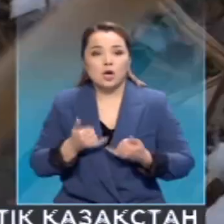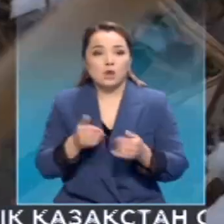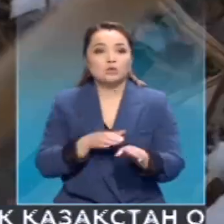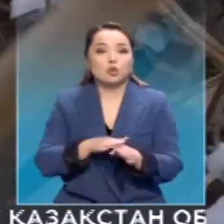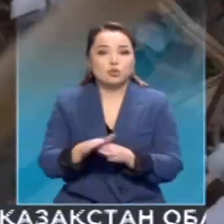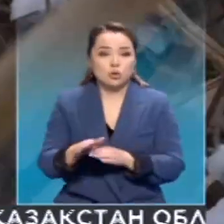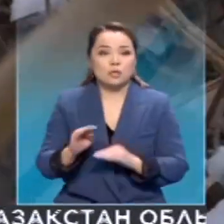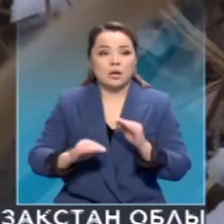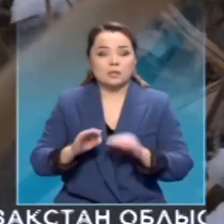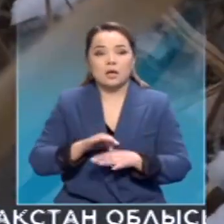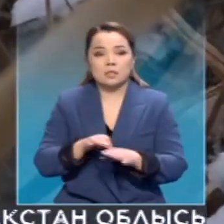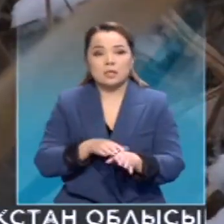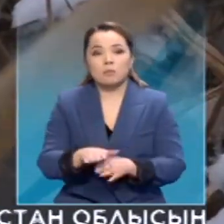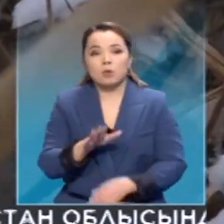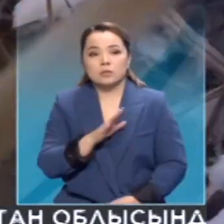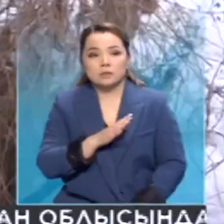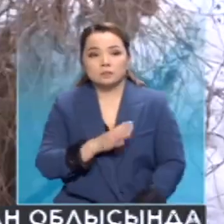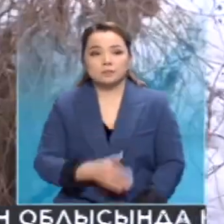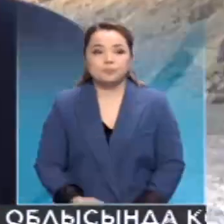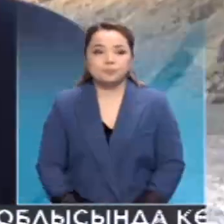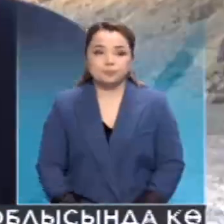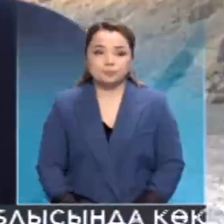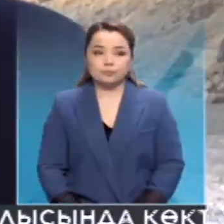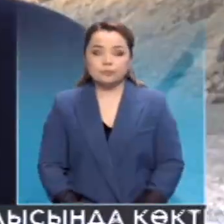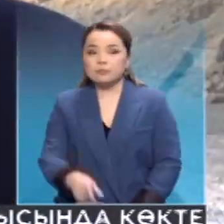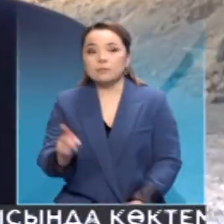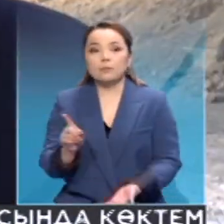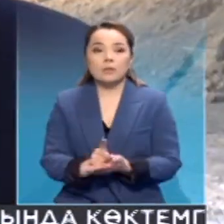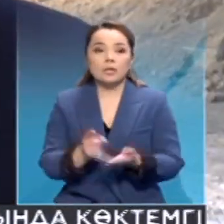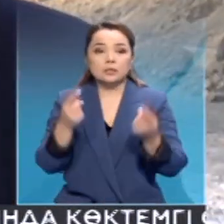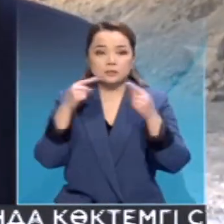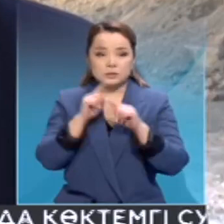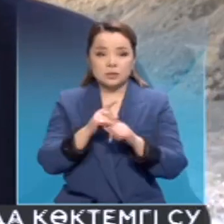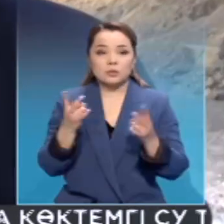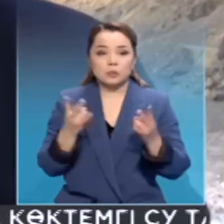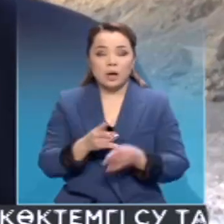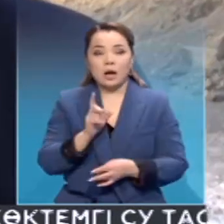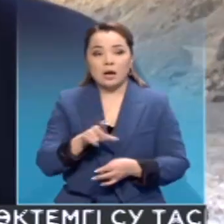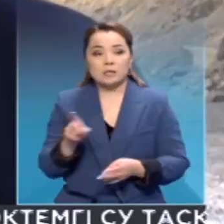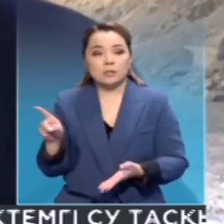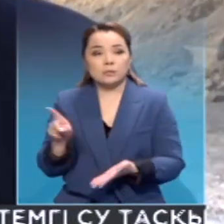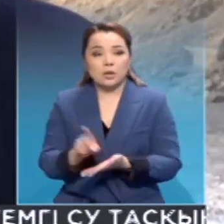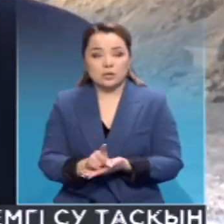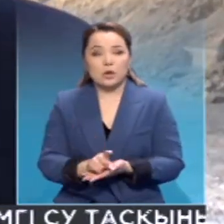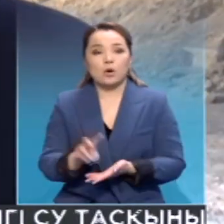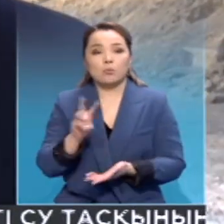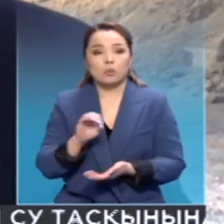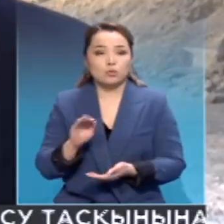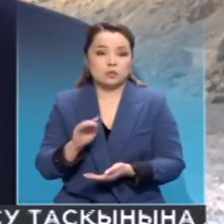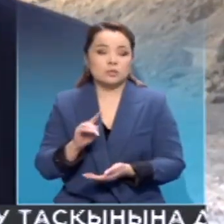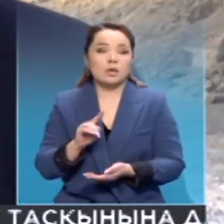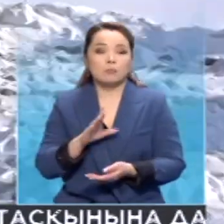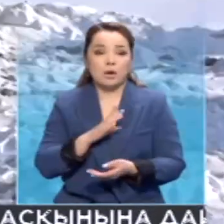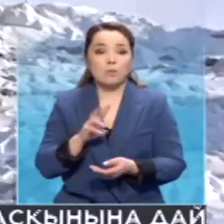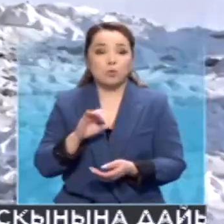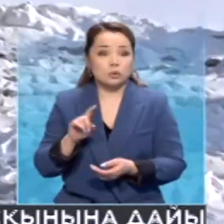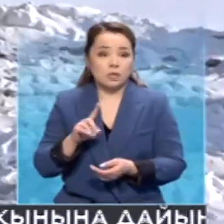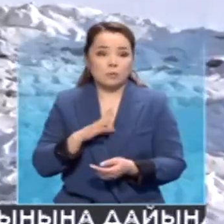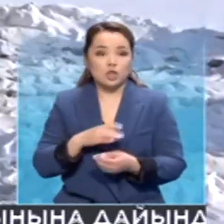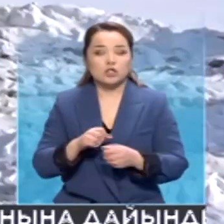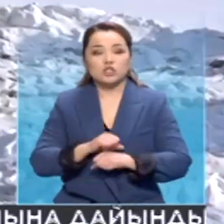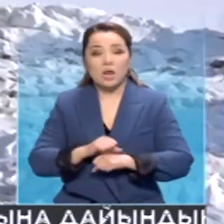түгелдей жұмылдырған. Тиісті техника керек, тиісті адамдар керек. Және мұзды жару мәселесіне де қаражатты біз бөліп